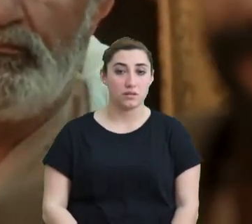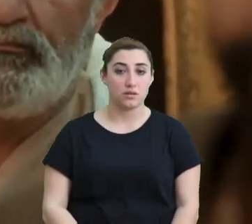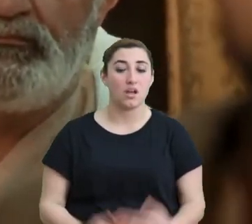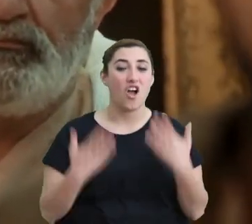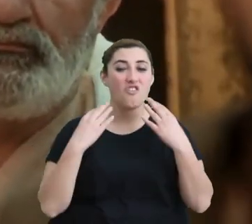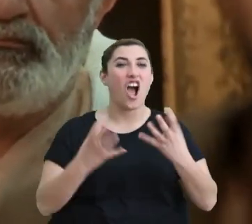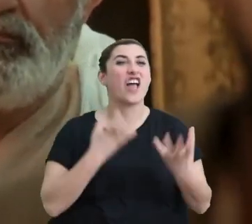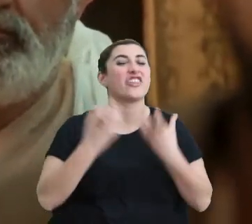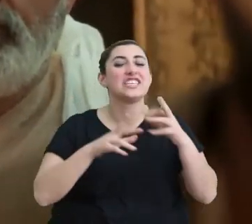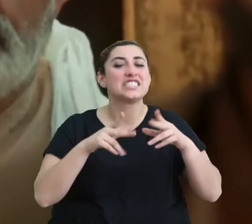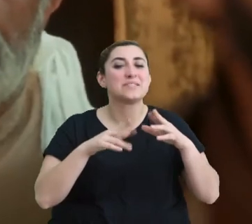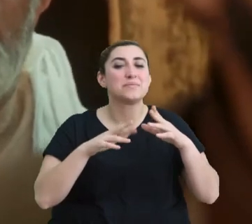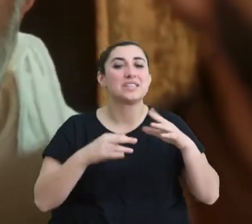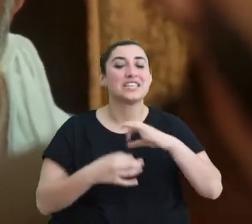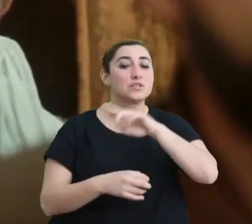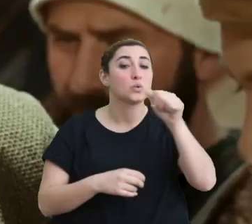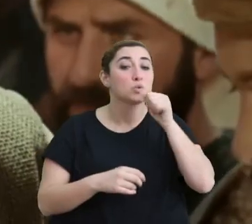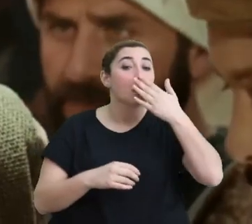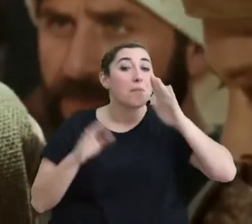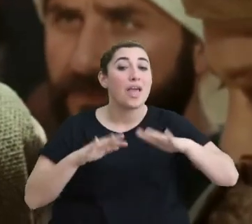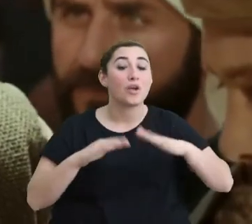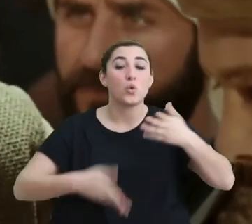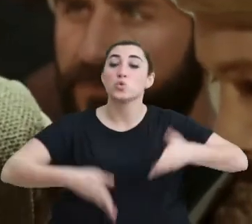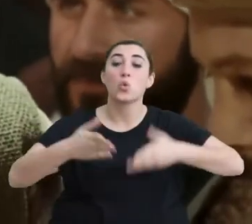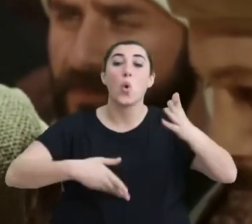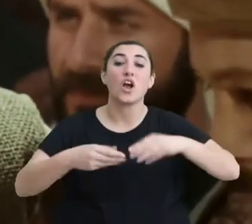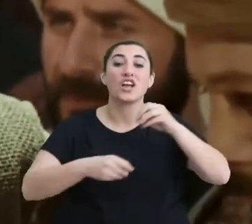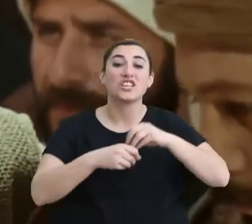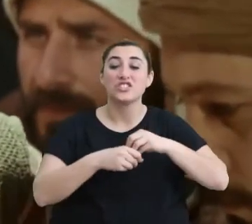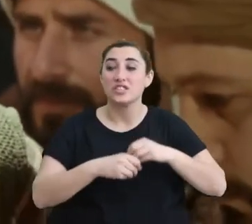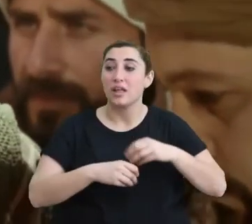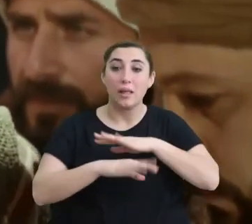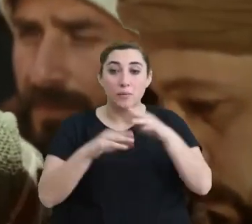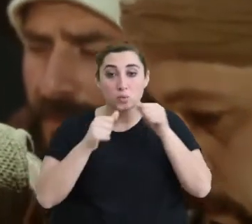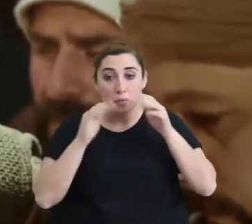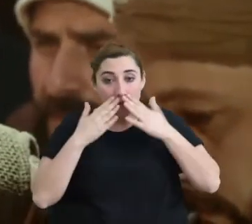Hava ateştir. Ahali su bekler. Sokakta, ışıkta.